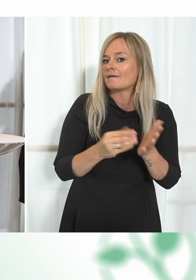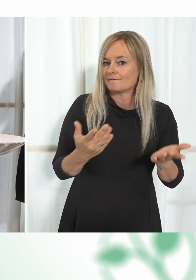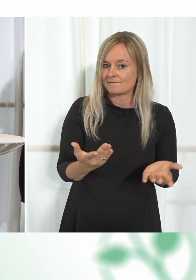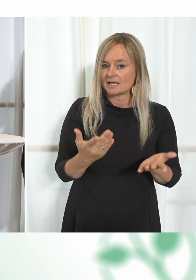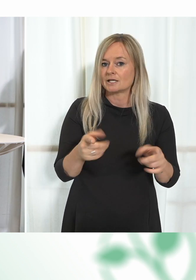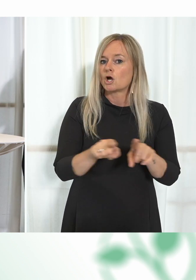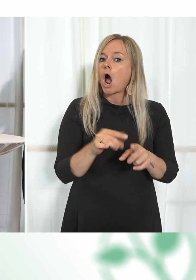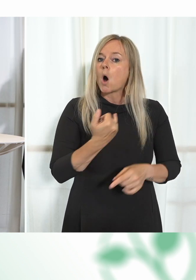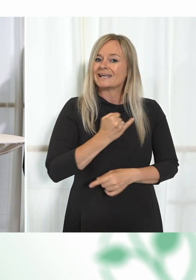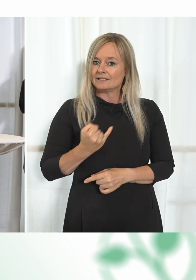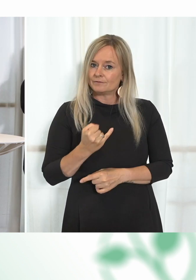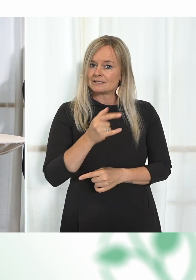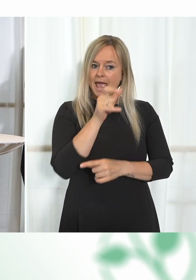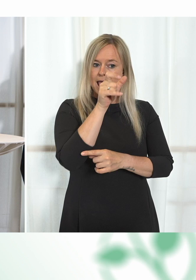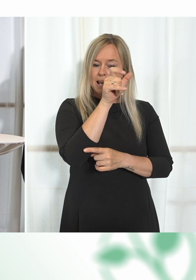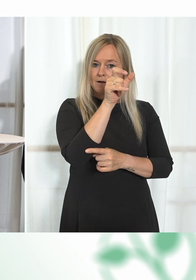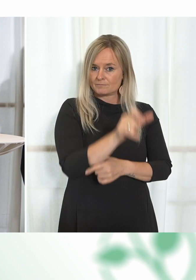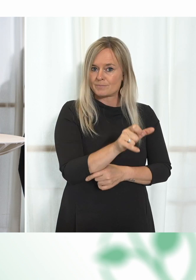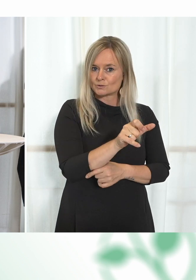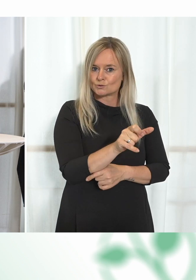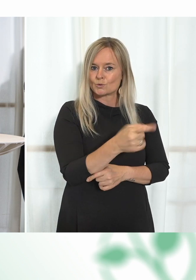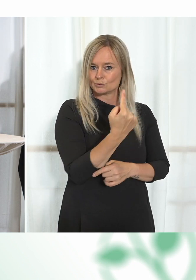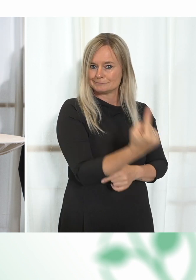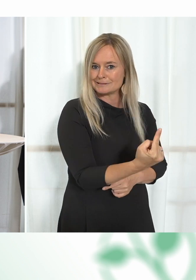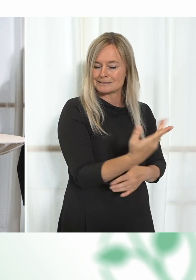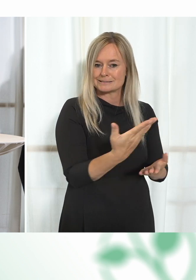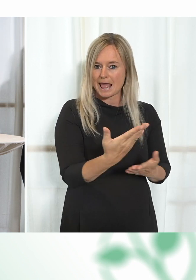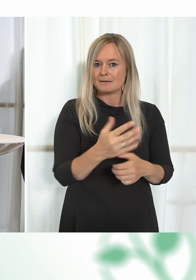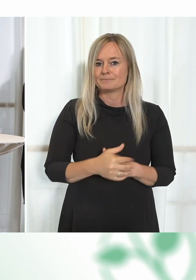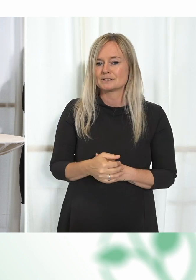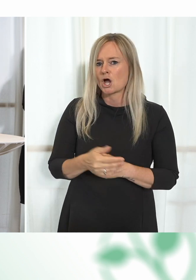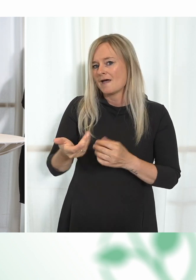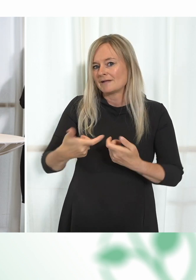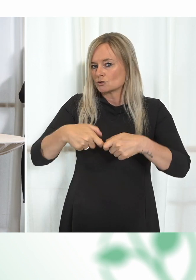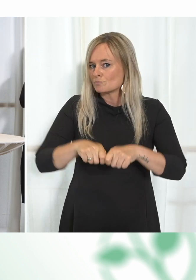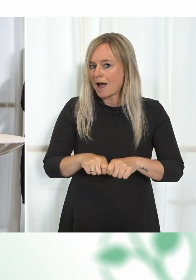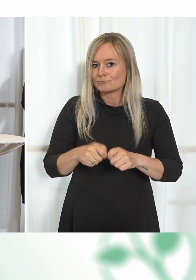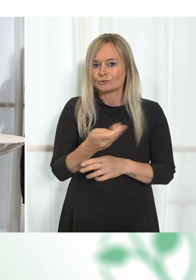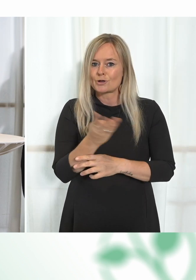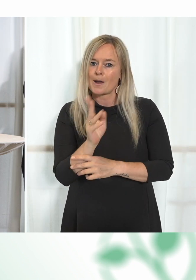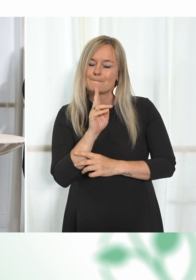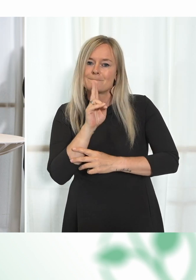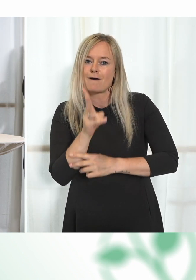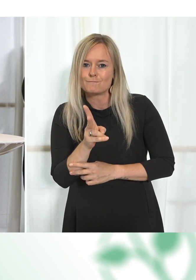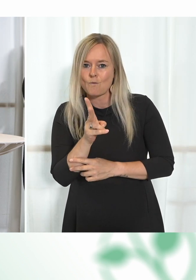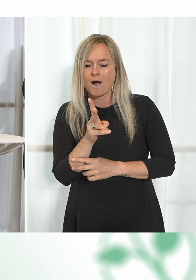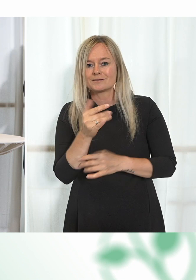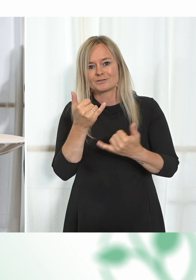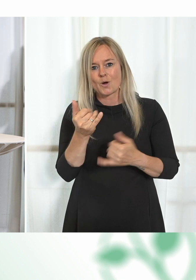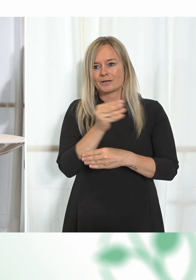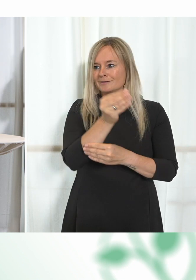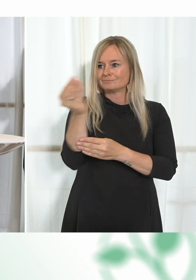um Kommunikation zu ermöglichen. Sie haben auch schon einen Appell gerichtet, aber haben Sie zum Abschluss noch ein paar Worte an unsere Teilnehmerinnen und Teilnehmer